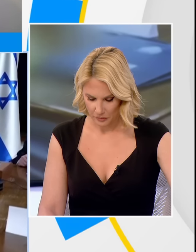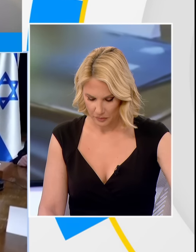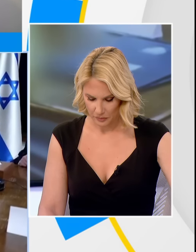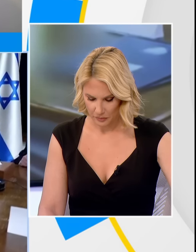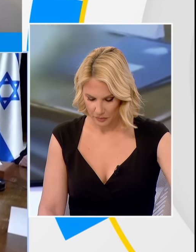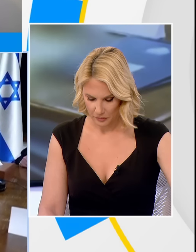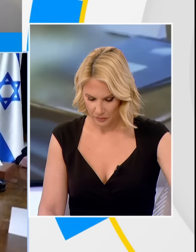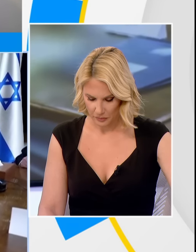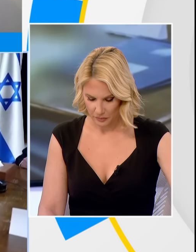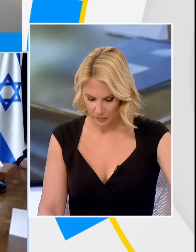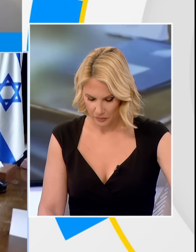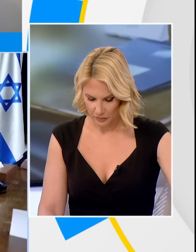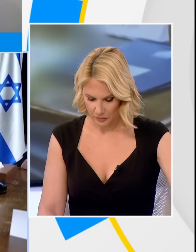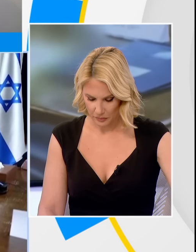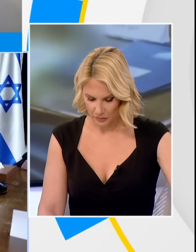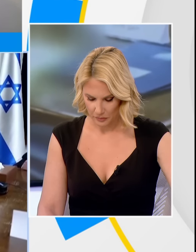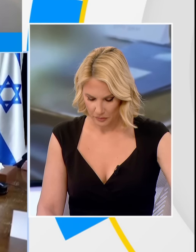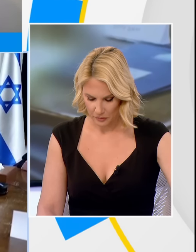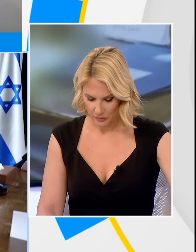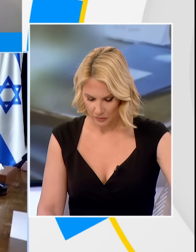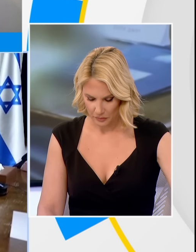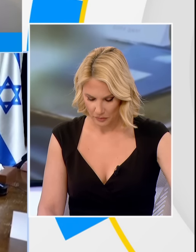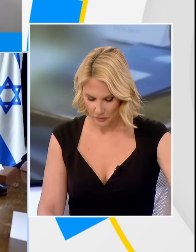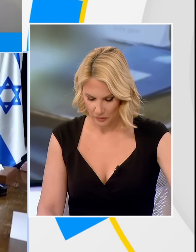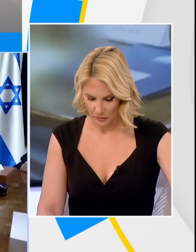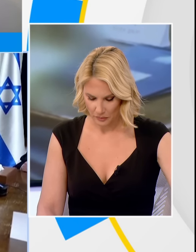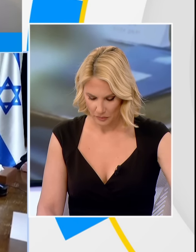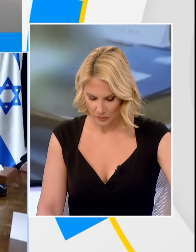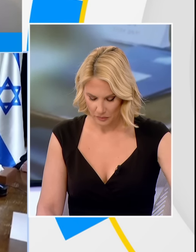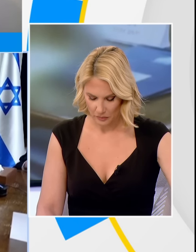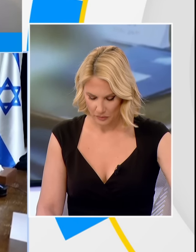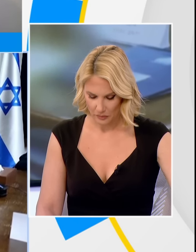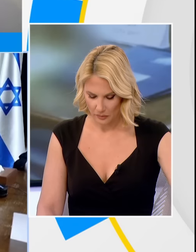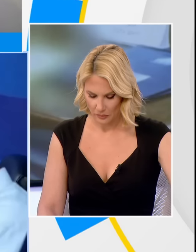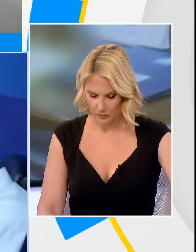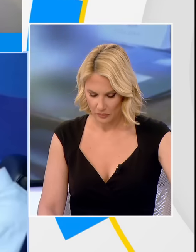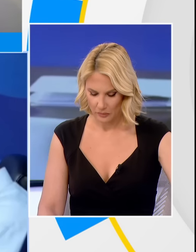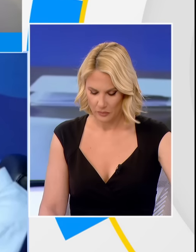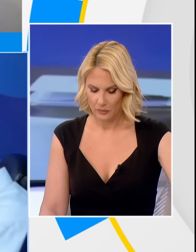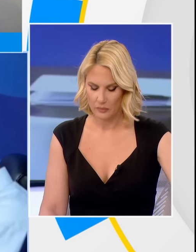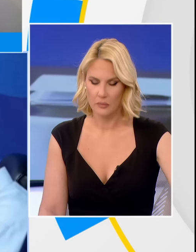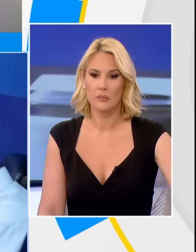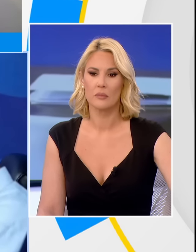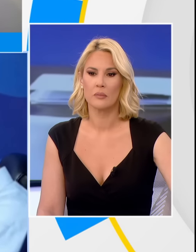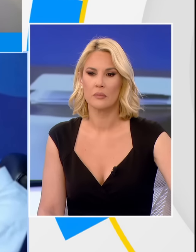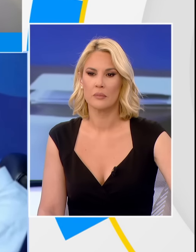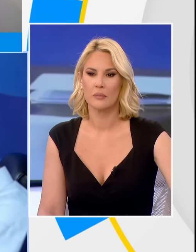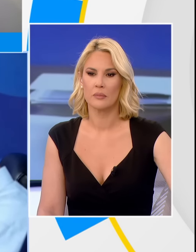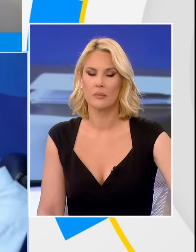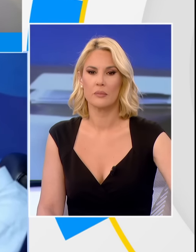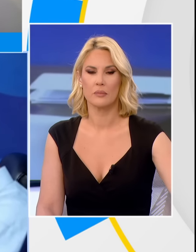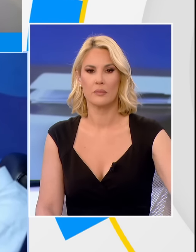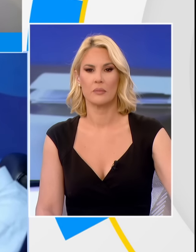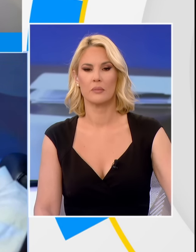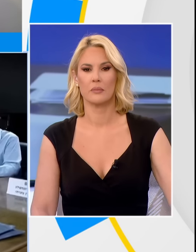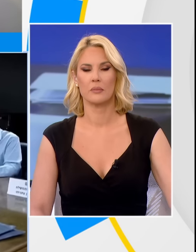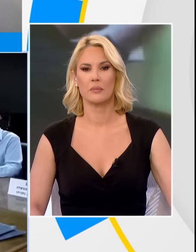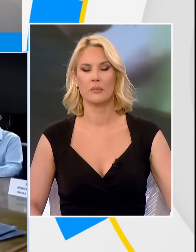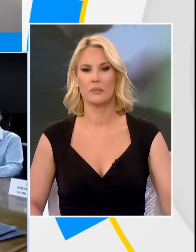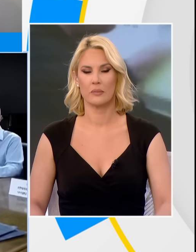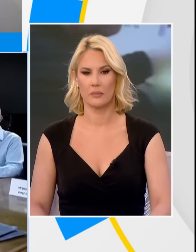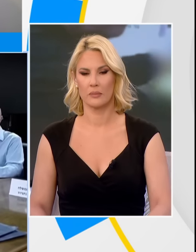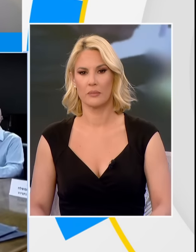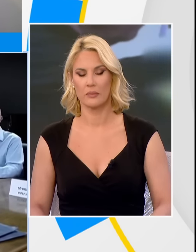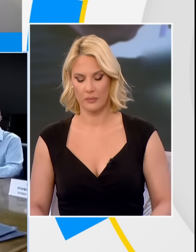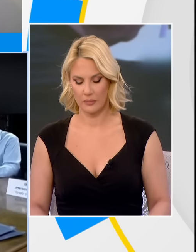είναι διχασμένη, άρα αυξάνεται το κύμα υπέρ της αναγνώρισης του